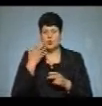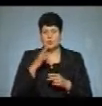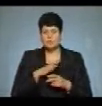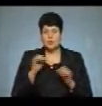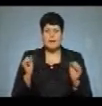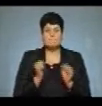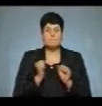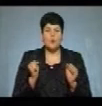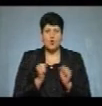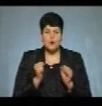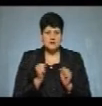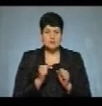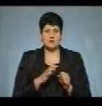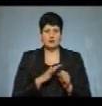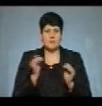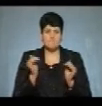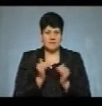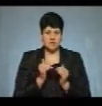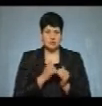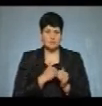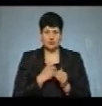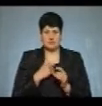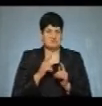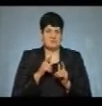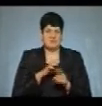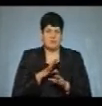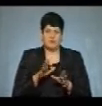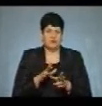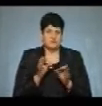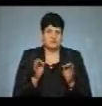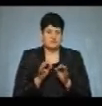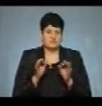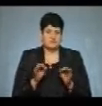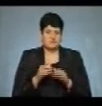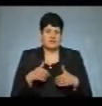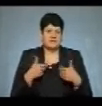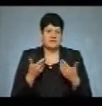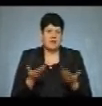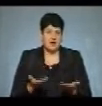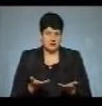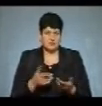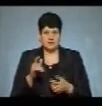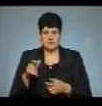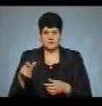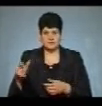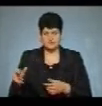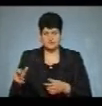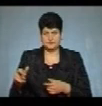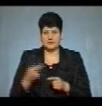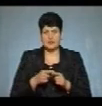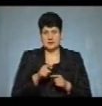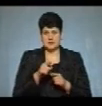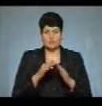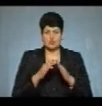морози і була менша температура, до нас не поступало жодного звернення від мешканців цих